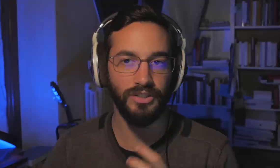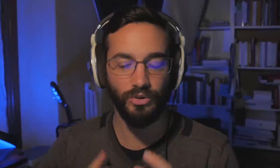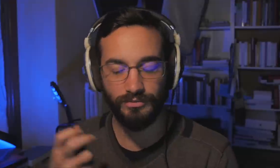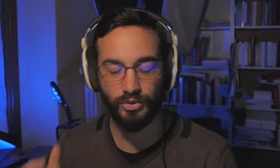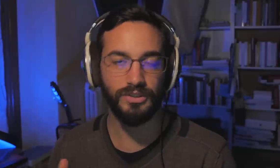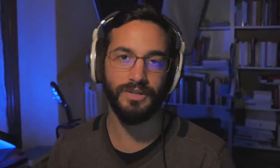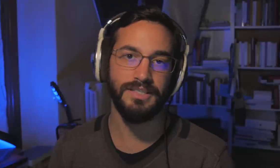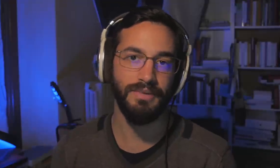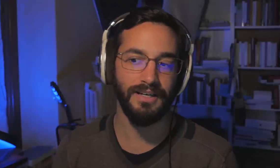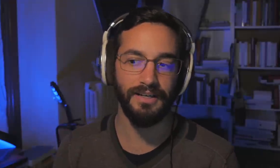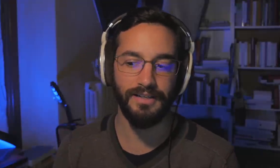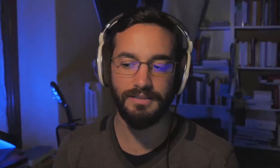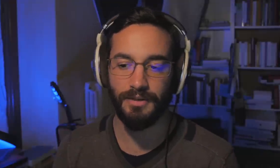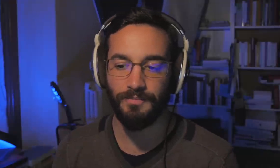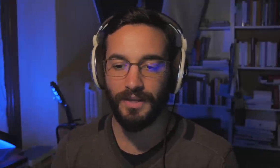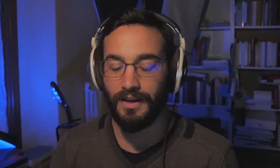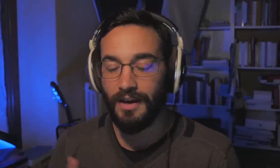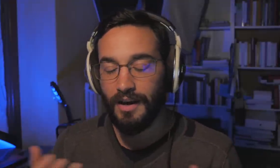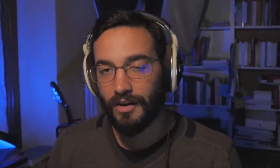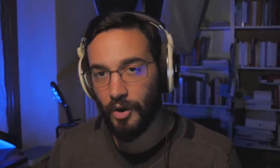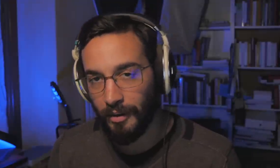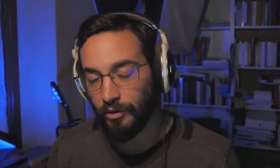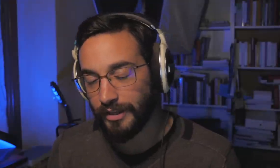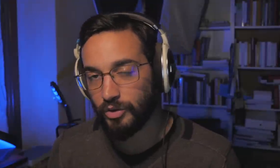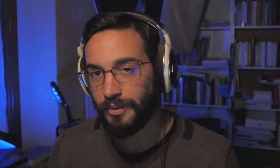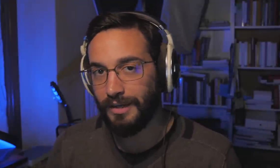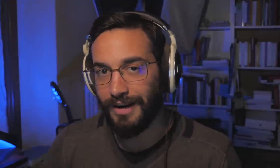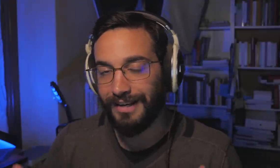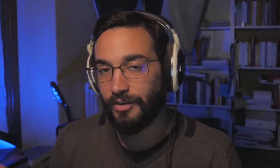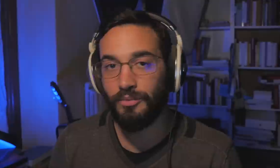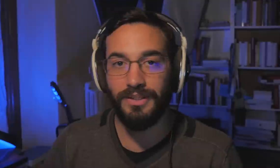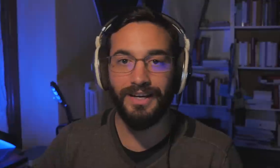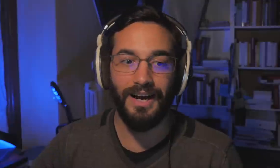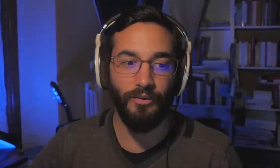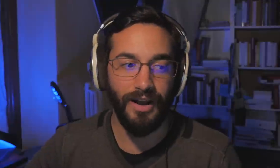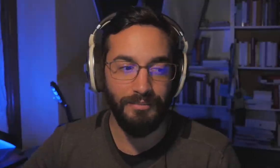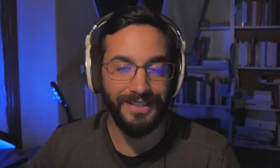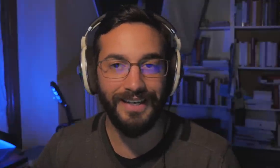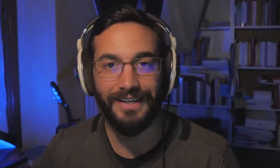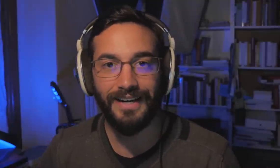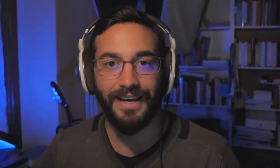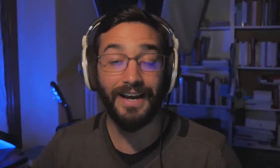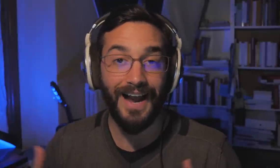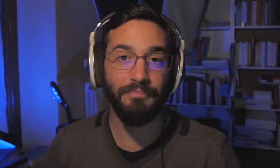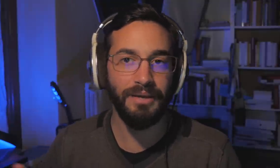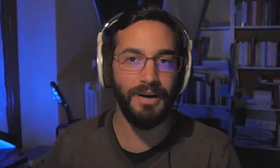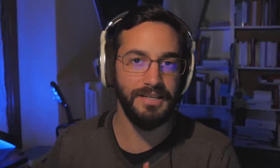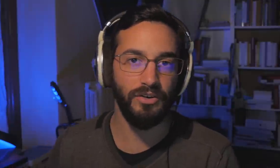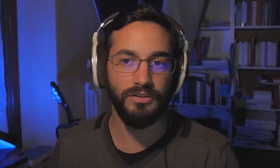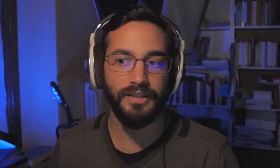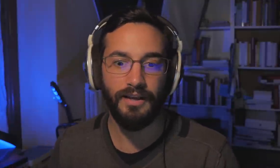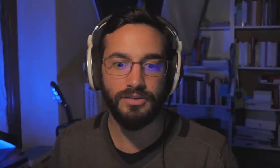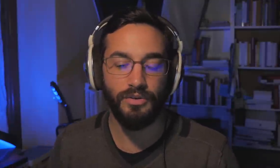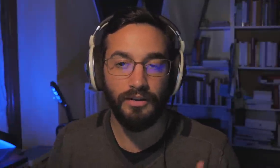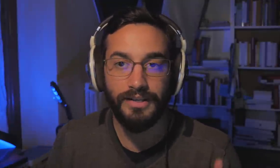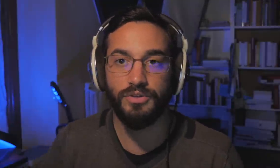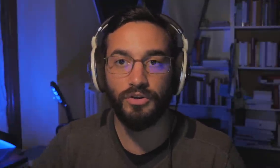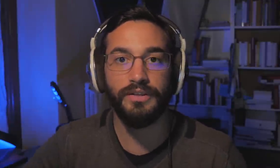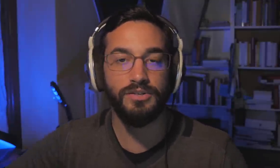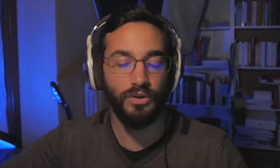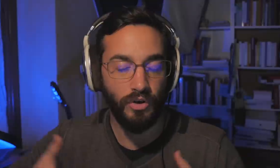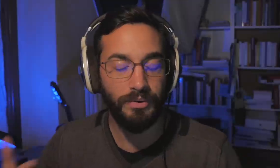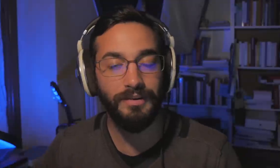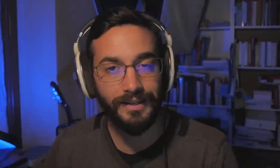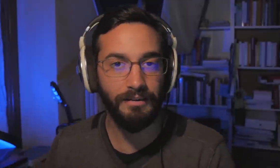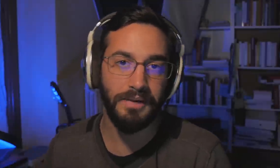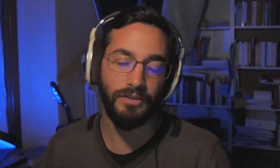senso dietro tutti questi meccanismi. Come avevo detto prima, l'economia è una materia che cambia in base al contesto e adesso